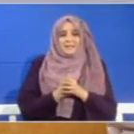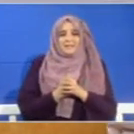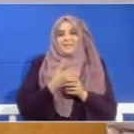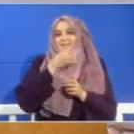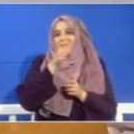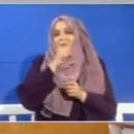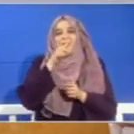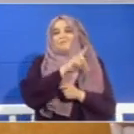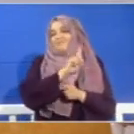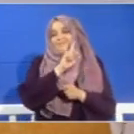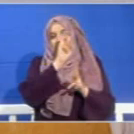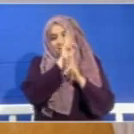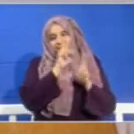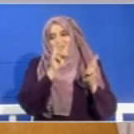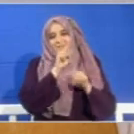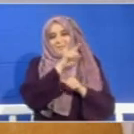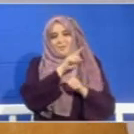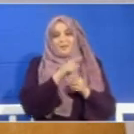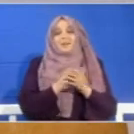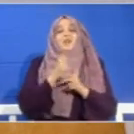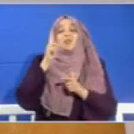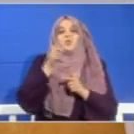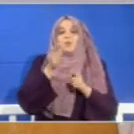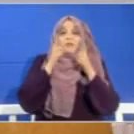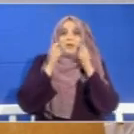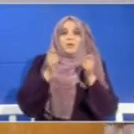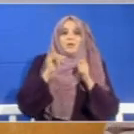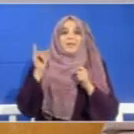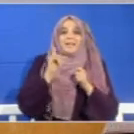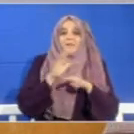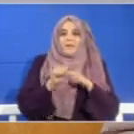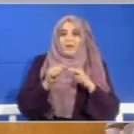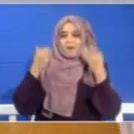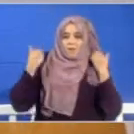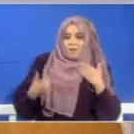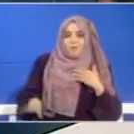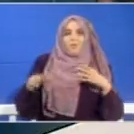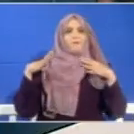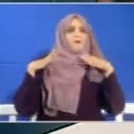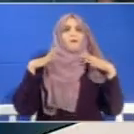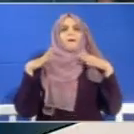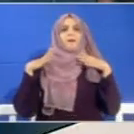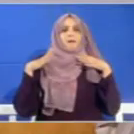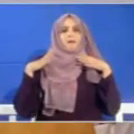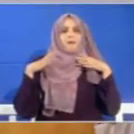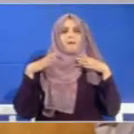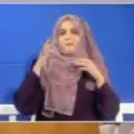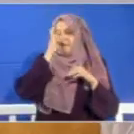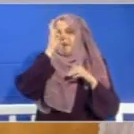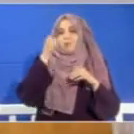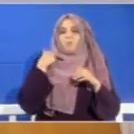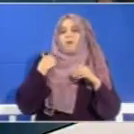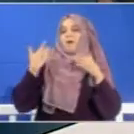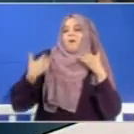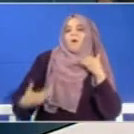أبا بكر. سبحان الله. إنما الذي توعده الله هو الذي يفعل هذا كبرياء وخيلاء، يعني